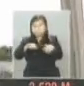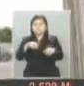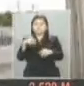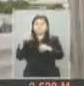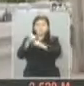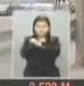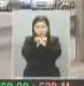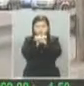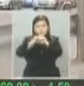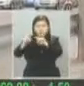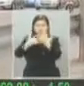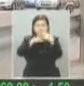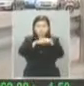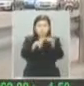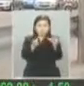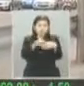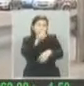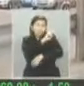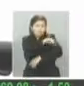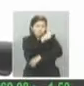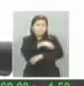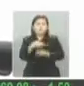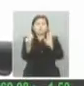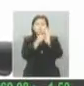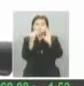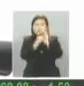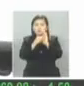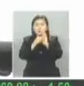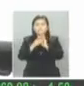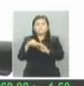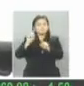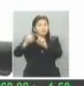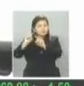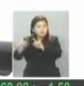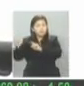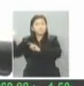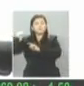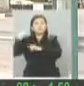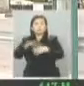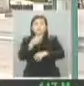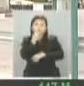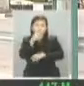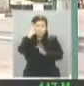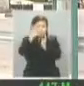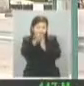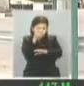วมถึงประสานเครือข่ายการแพทย์กทม.ไว้ตลอด24ชั่วโมงโดยเฉพาะการตรวจสอบกล้องวงจรปิดตามจุดต่